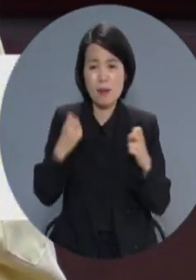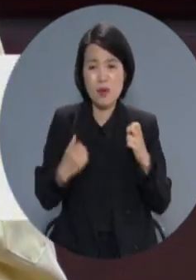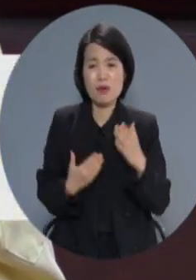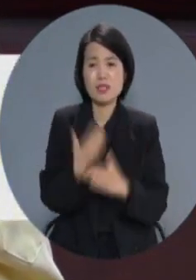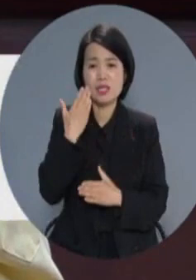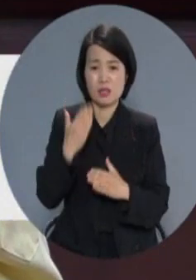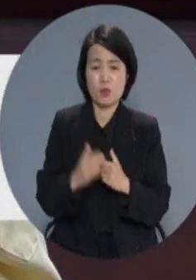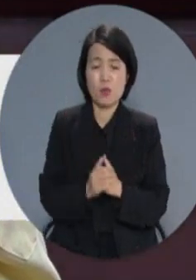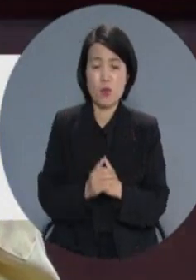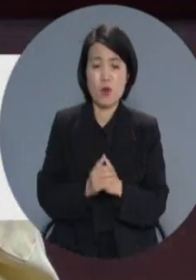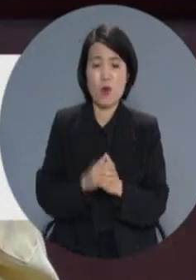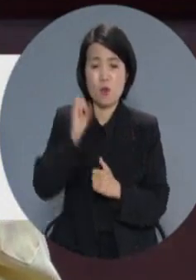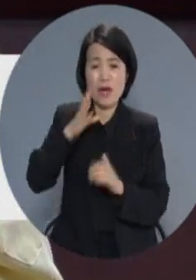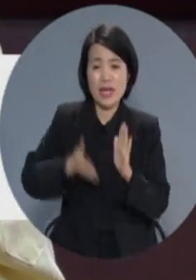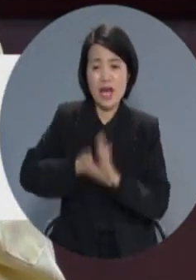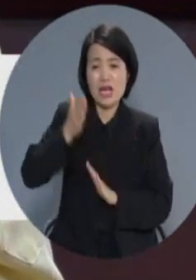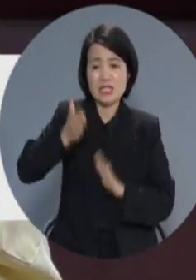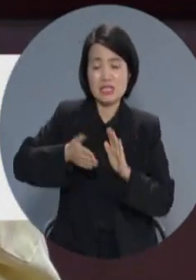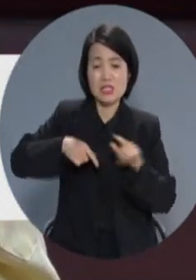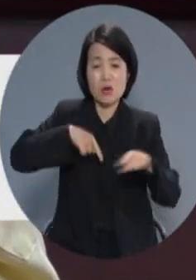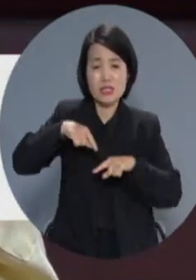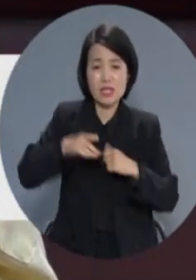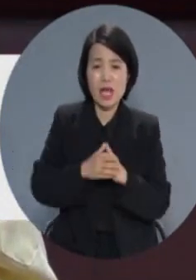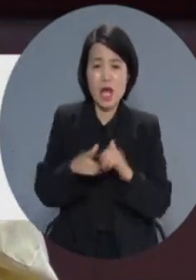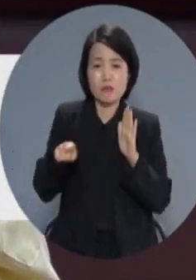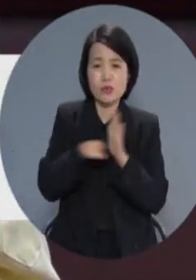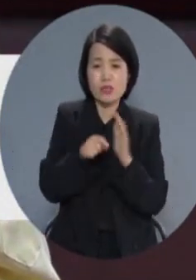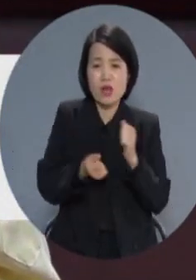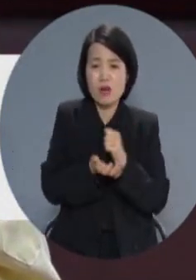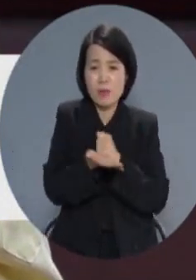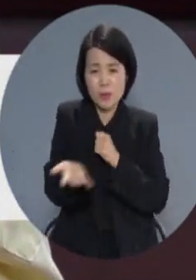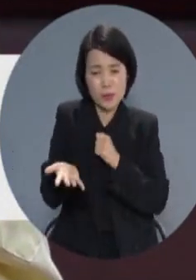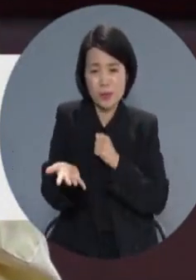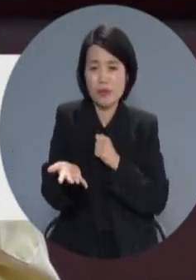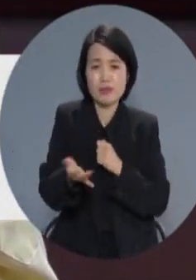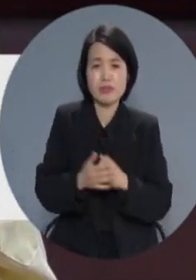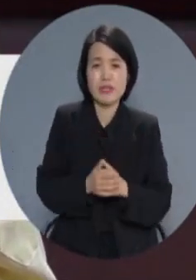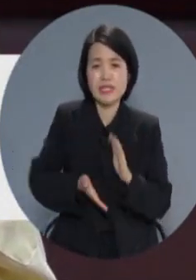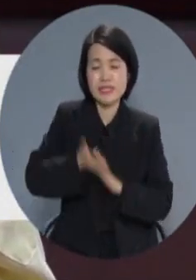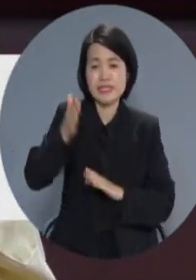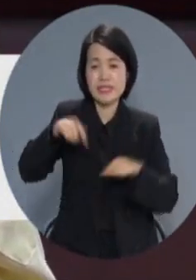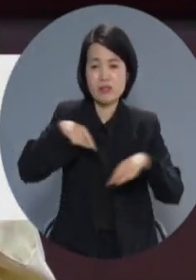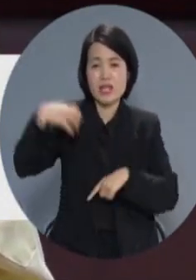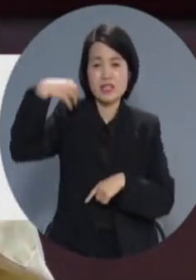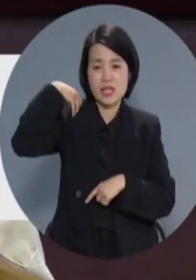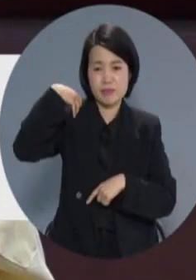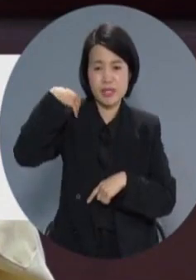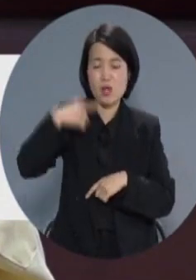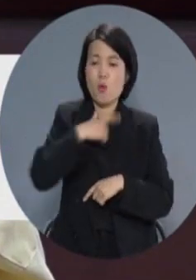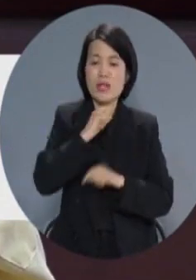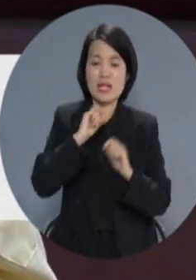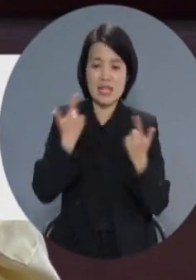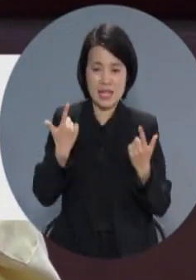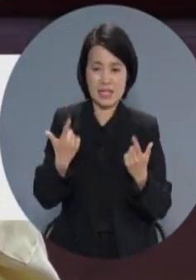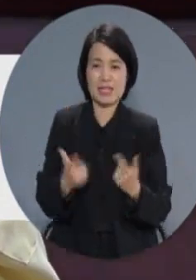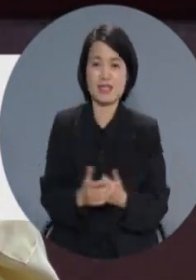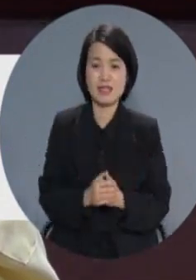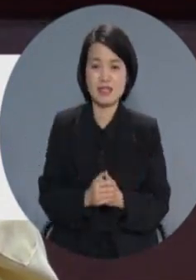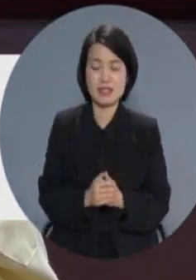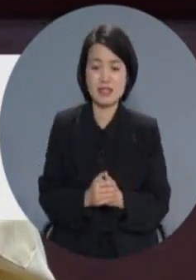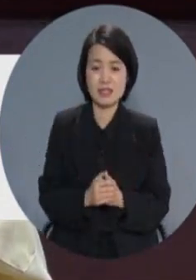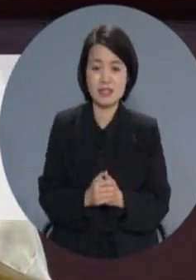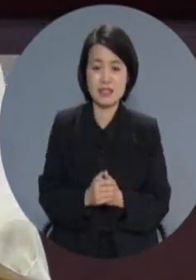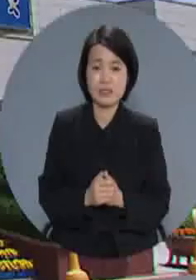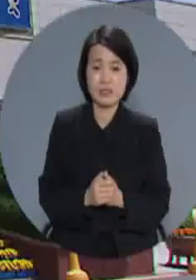생기고 광양시정에 부정적 역할을 주는 것은 시정의 책임자로서 원하지 않는 일이기